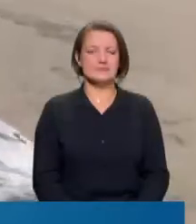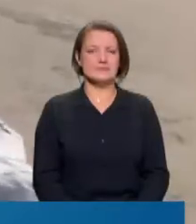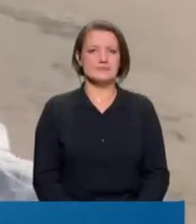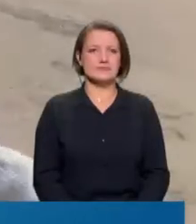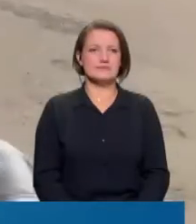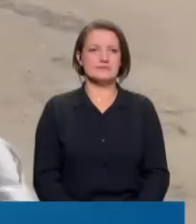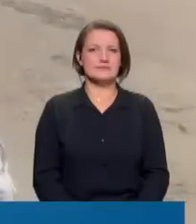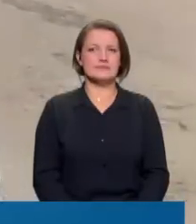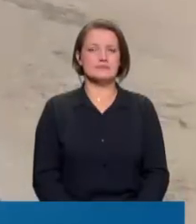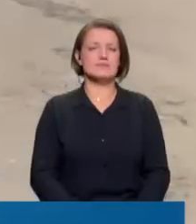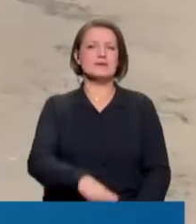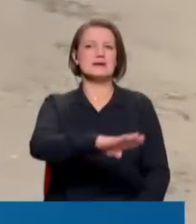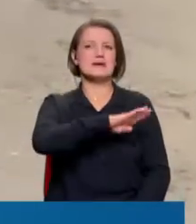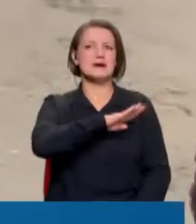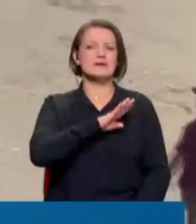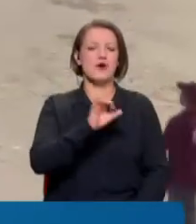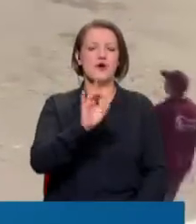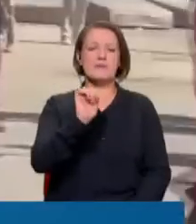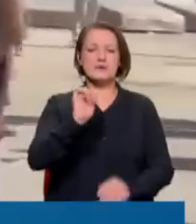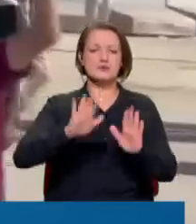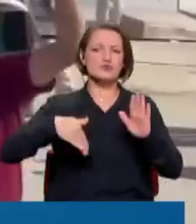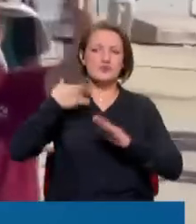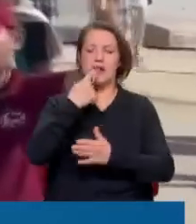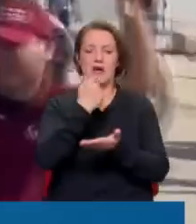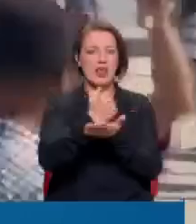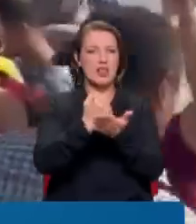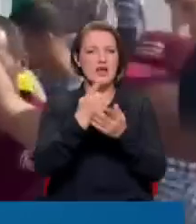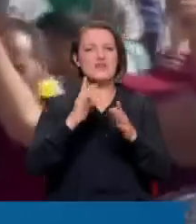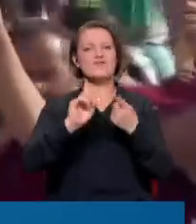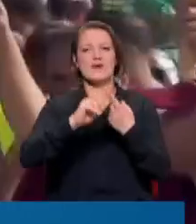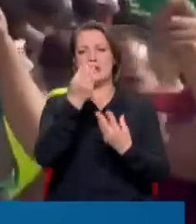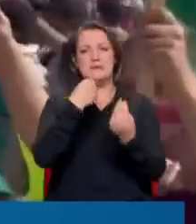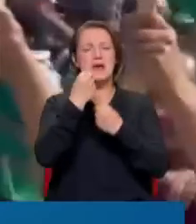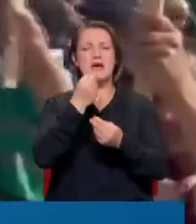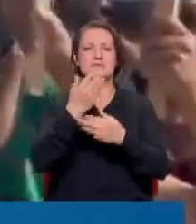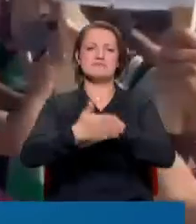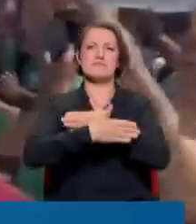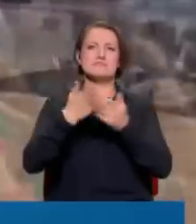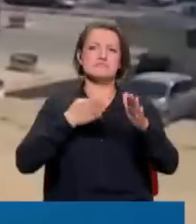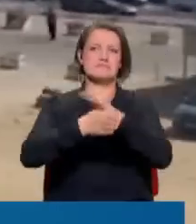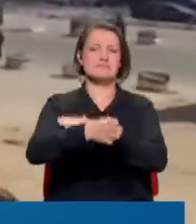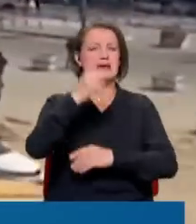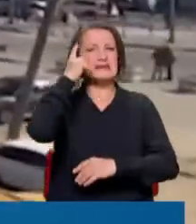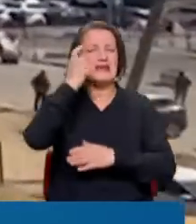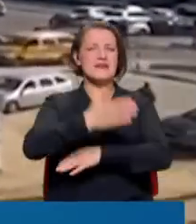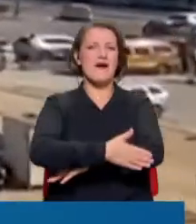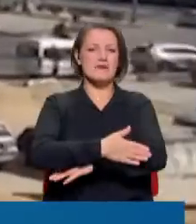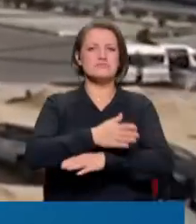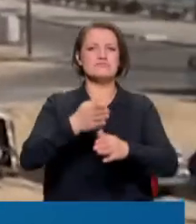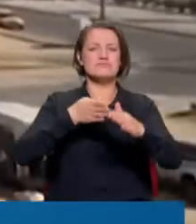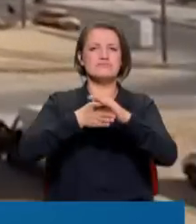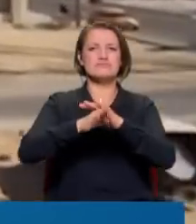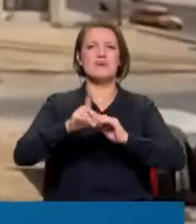haat Gazze'ye 15 gün sonra ilaç ve gıda yardımı girdi İsrail yardım konvoyu ilerlerken refah